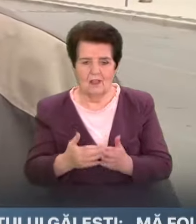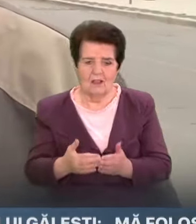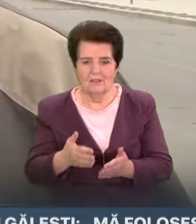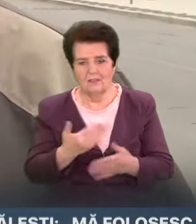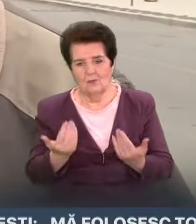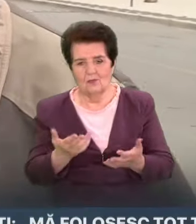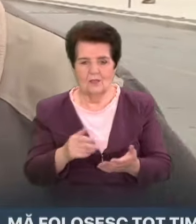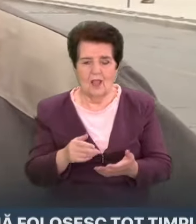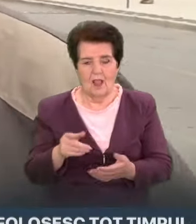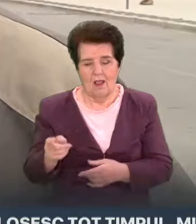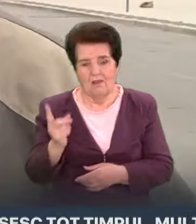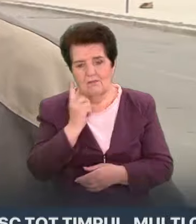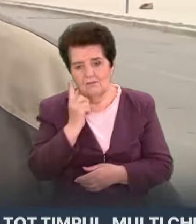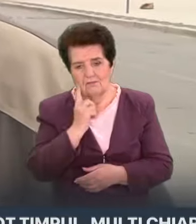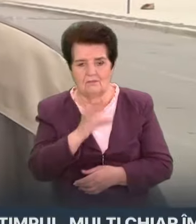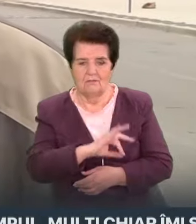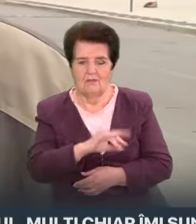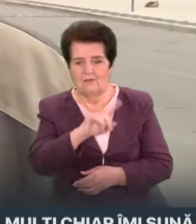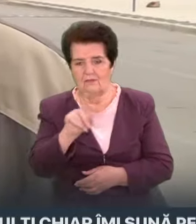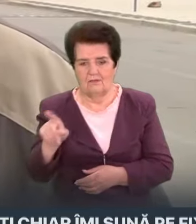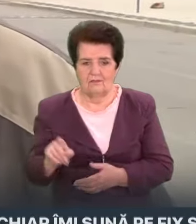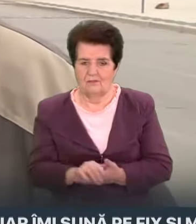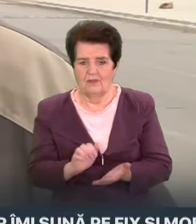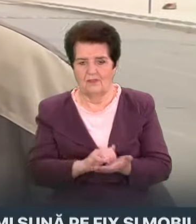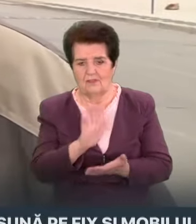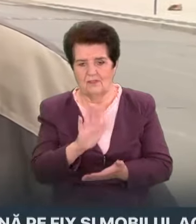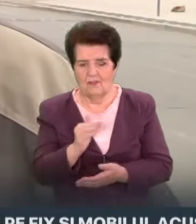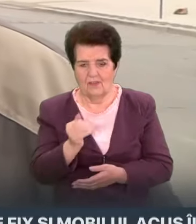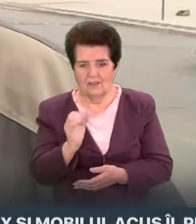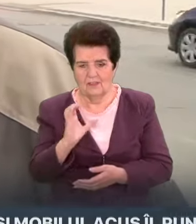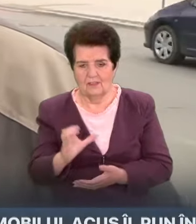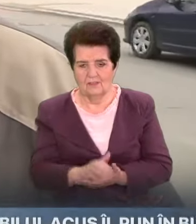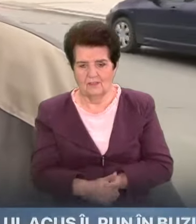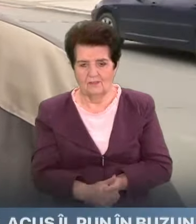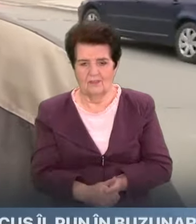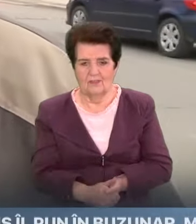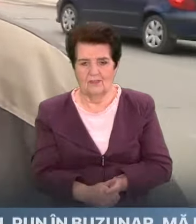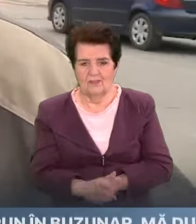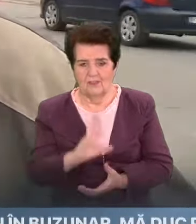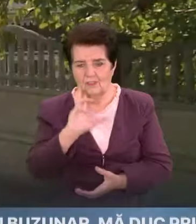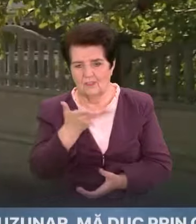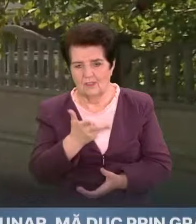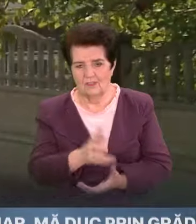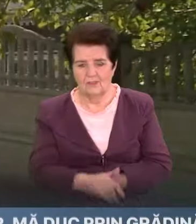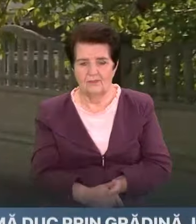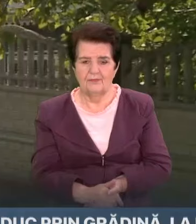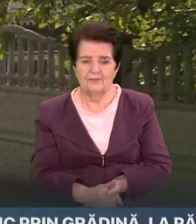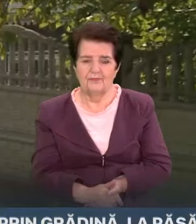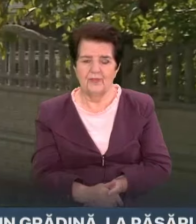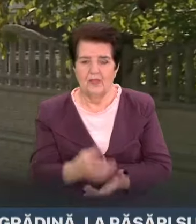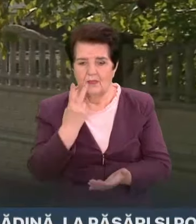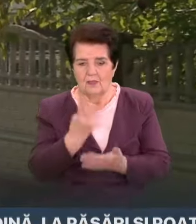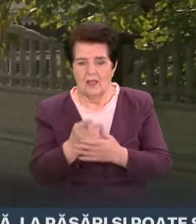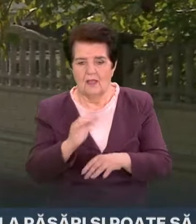și este nevoie, adică și-am renunțat la telefonul. De mult ați renunțat? De vreo 3 ani de acum. Potrivit